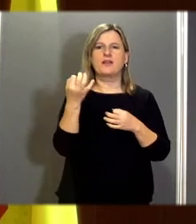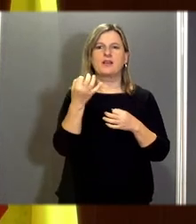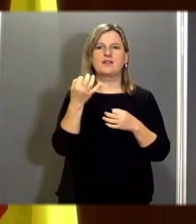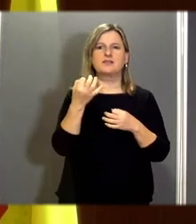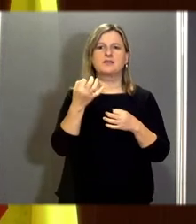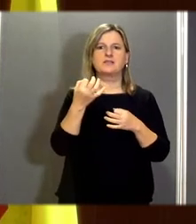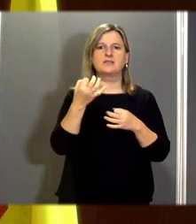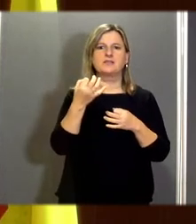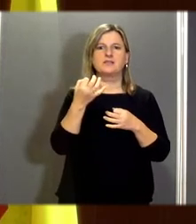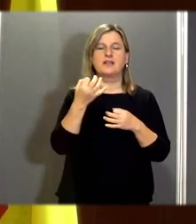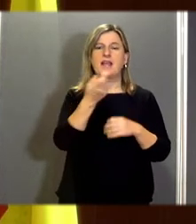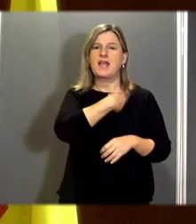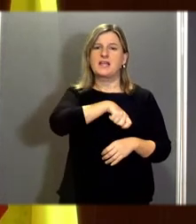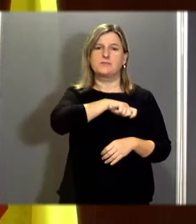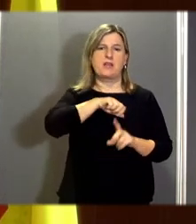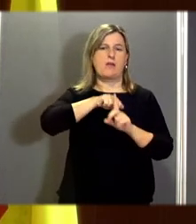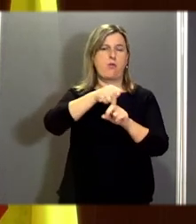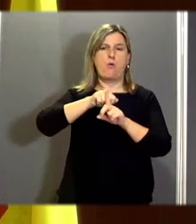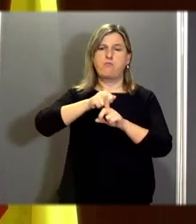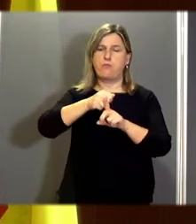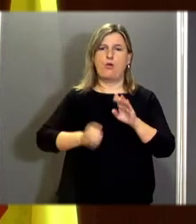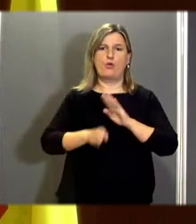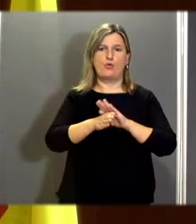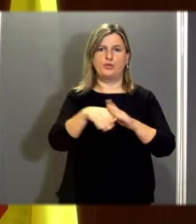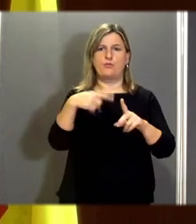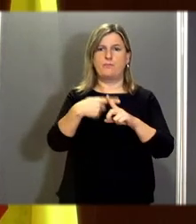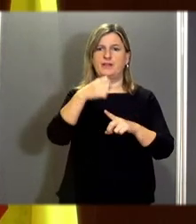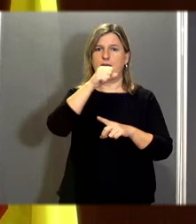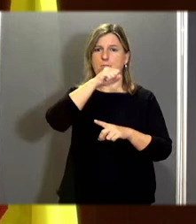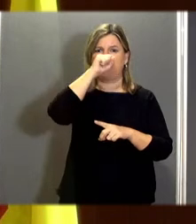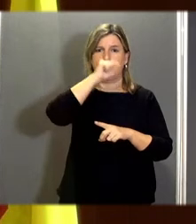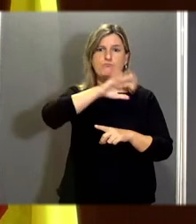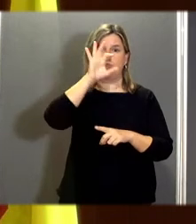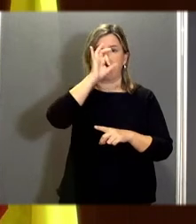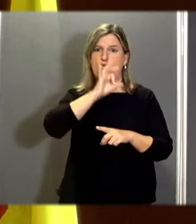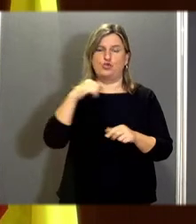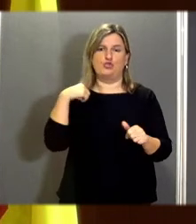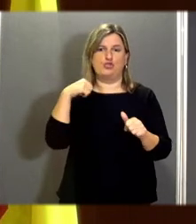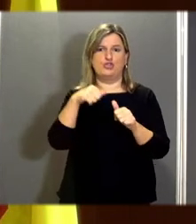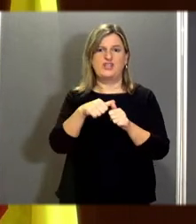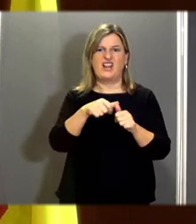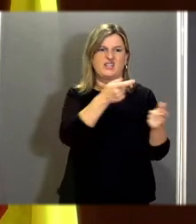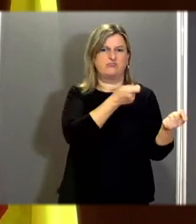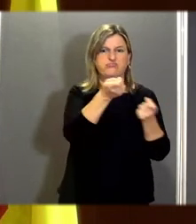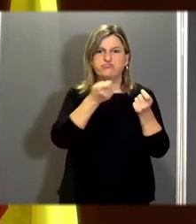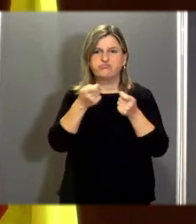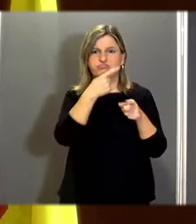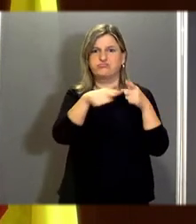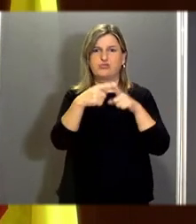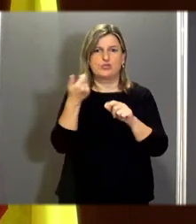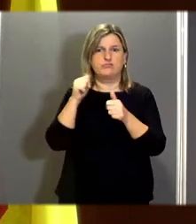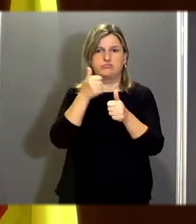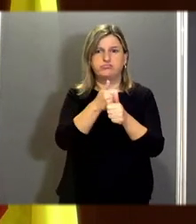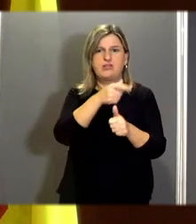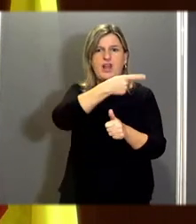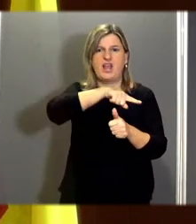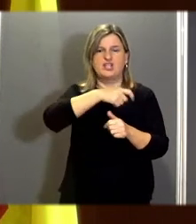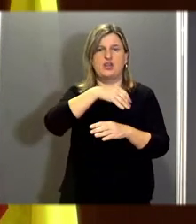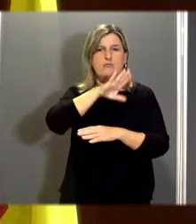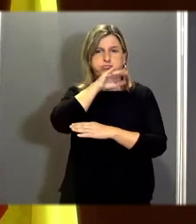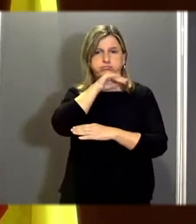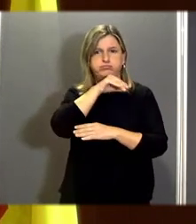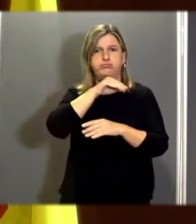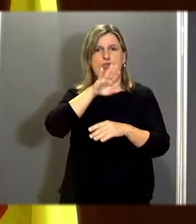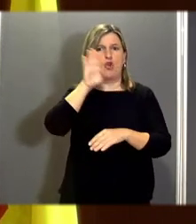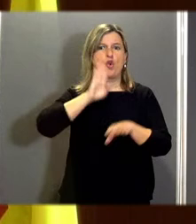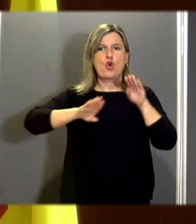la maquinària repressiva espanyola perquè són molts segles d'aprenentatge, de control de la ciutadania i del territori, d'ús de la força, d'ús de la